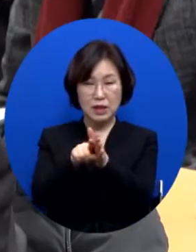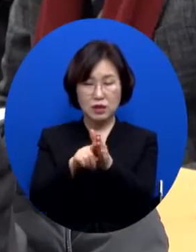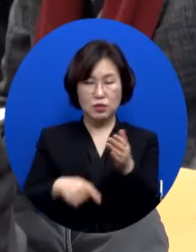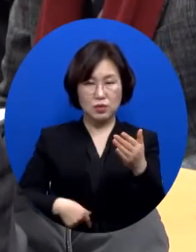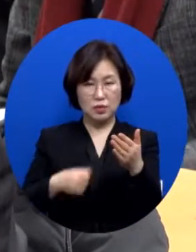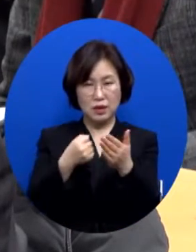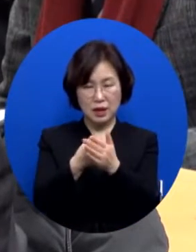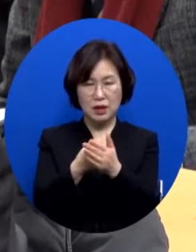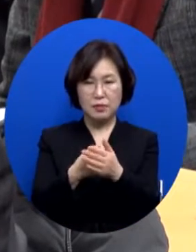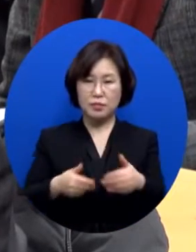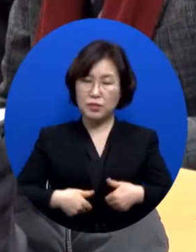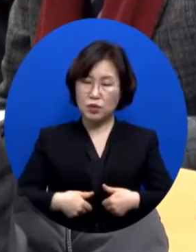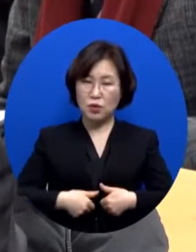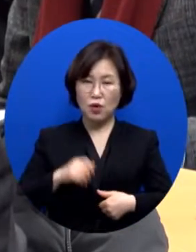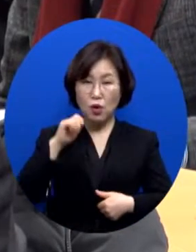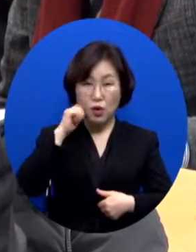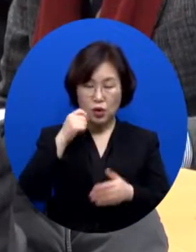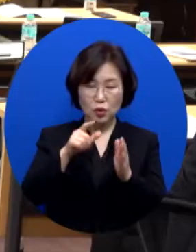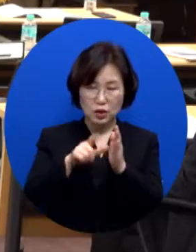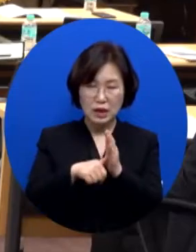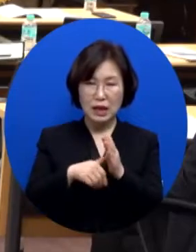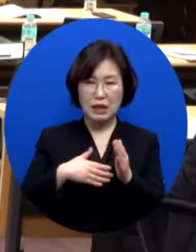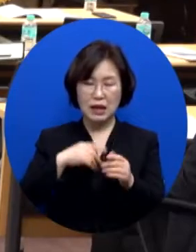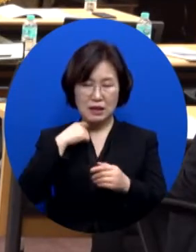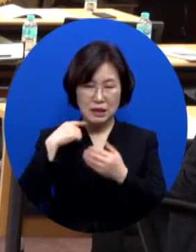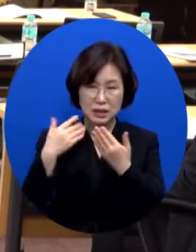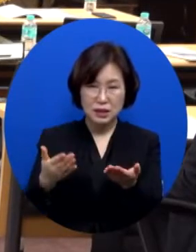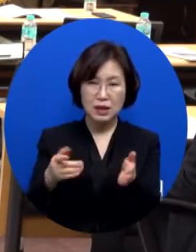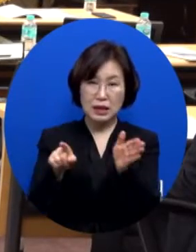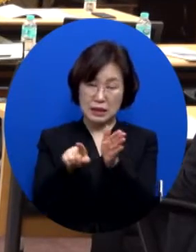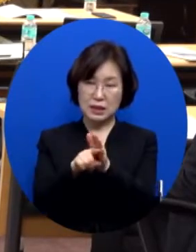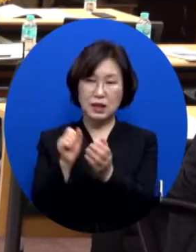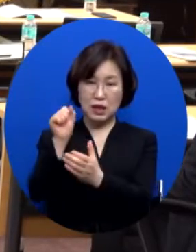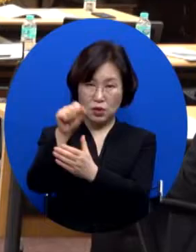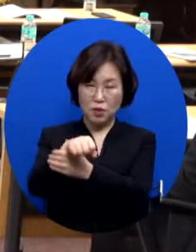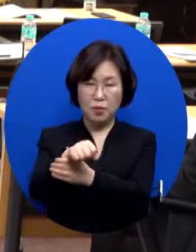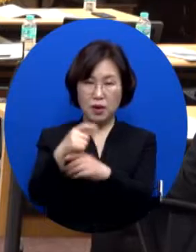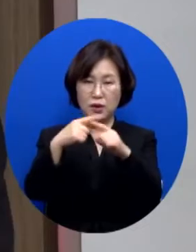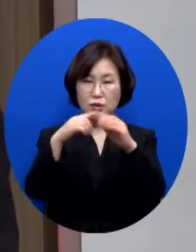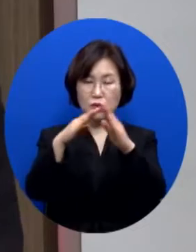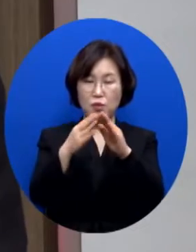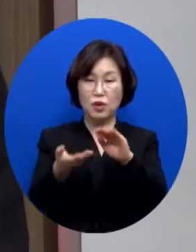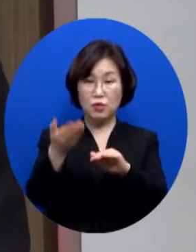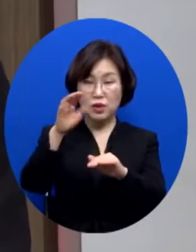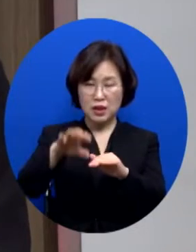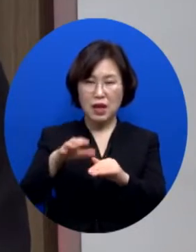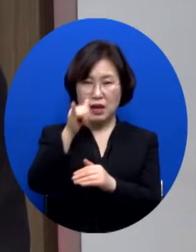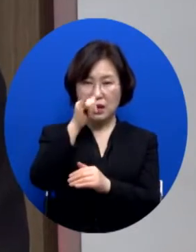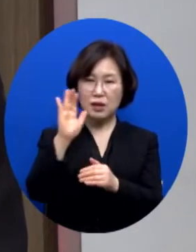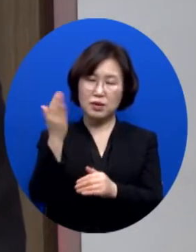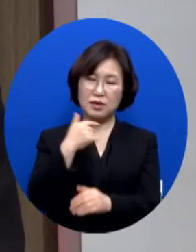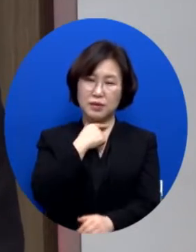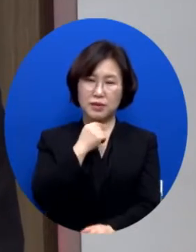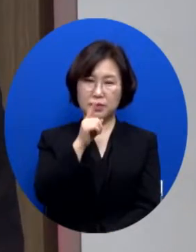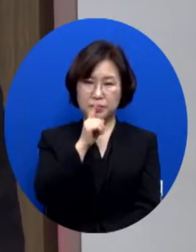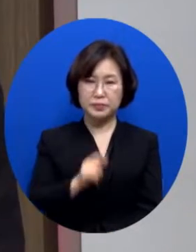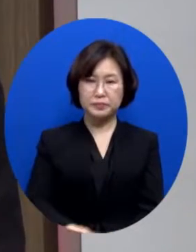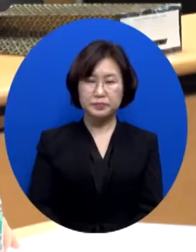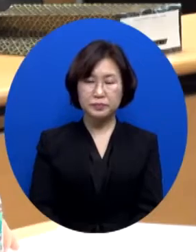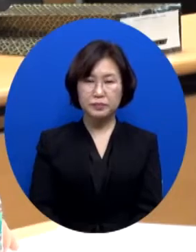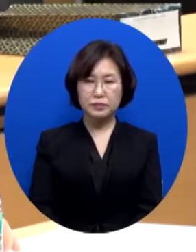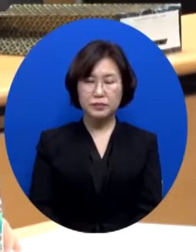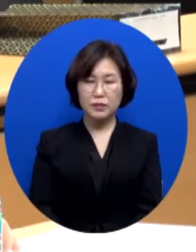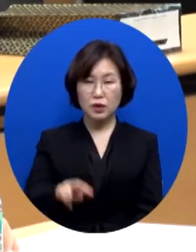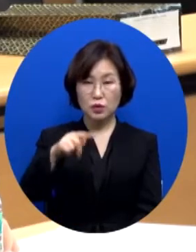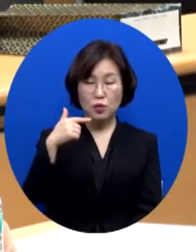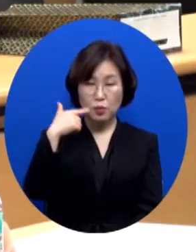필요하다 며 어려움 앞에서 자신을 희생하는 신앙의 열매가 교회 위에 맺어 지길 바란다 고 말했습니다 이어 손